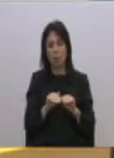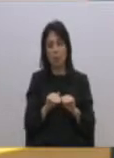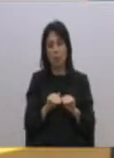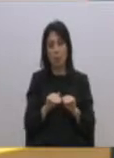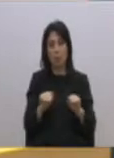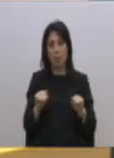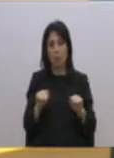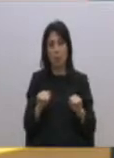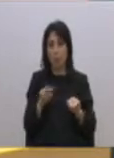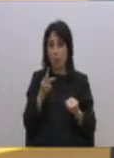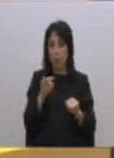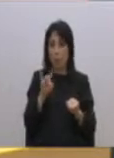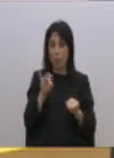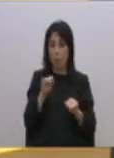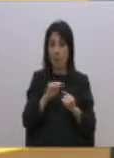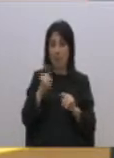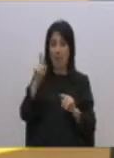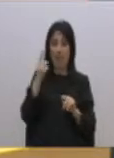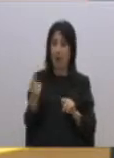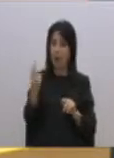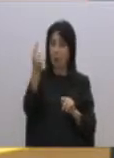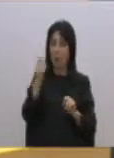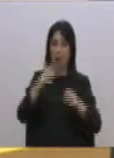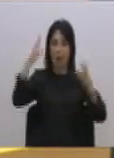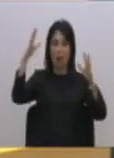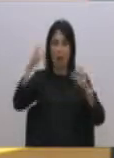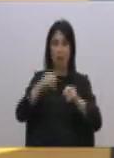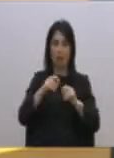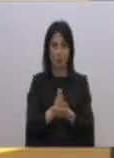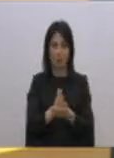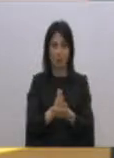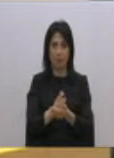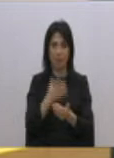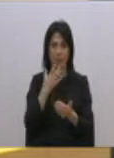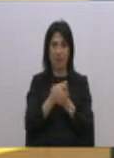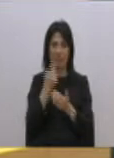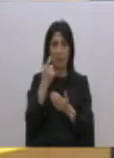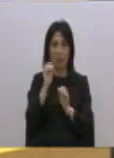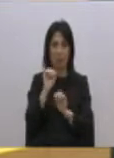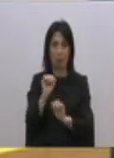სანამ მურუსიძის გვარი არ გაიგონა და მერე აენთა და ჩართო მიკროფონი, რომ დაეცო.